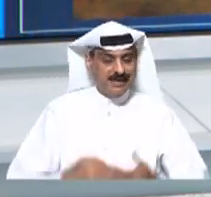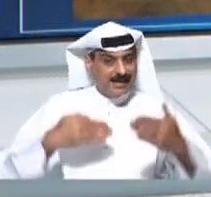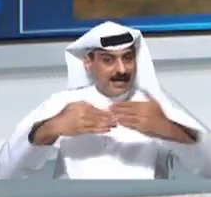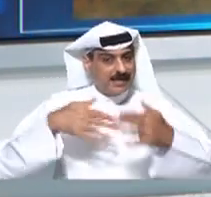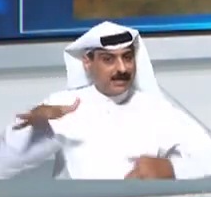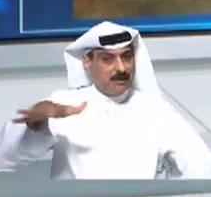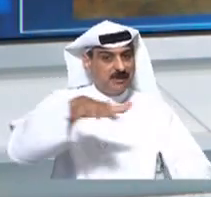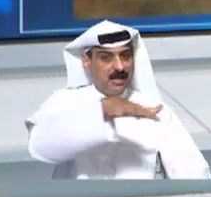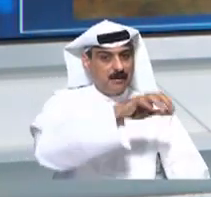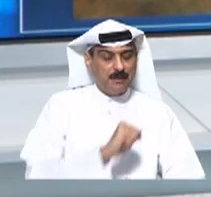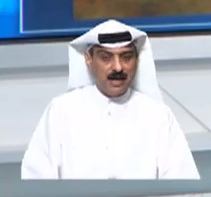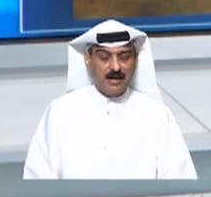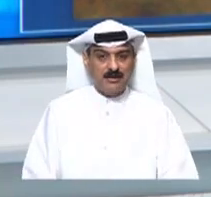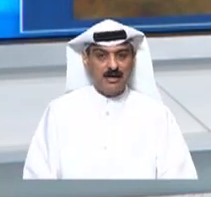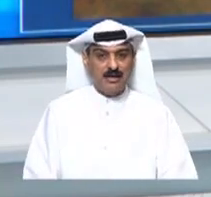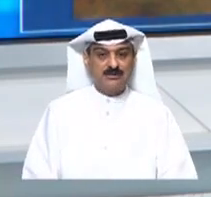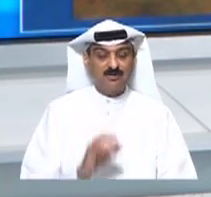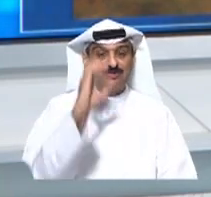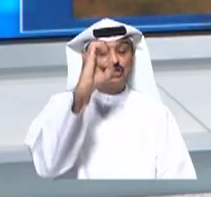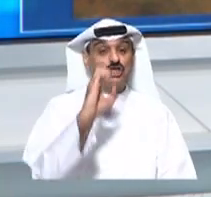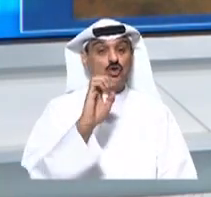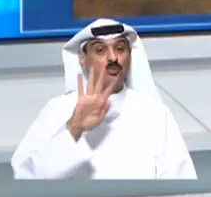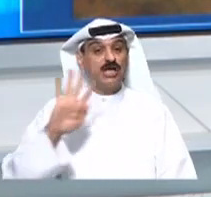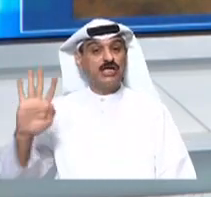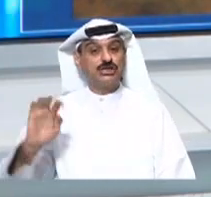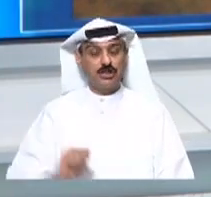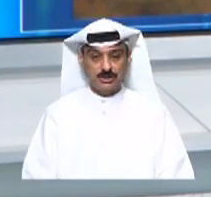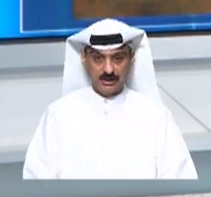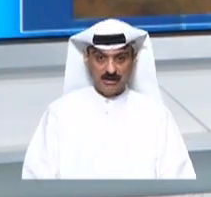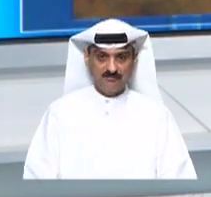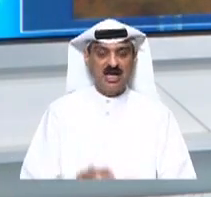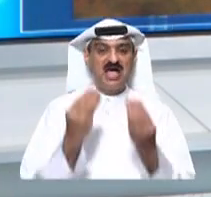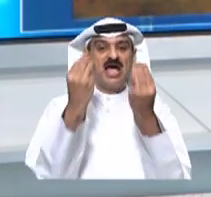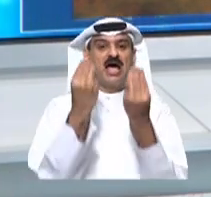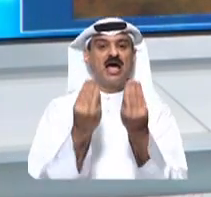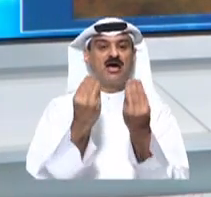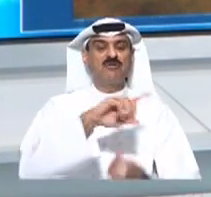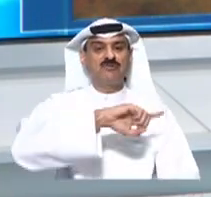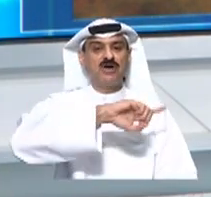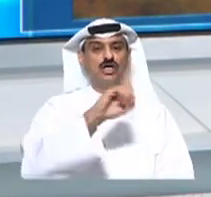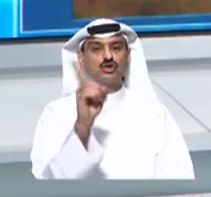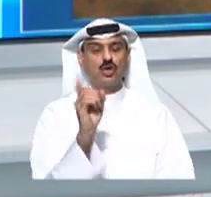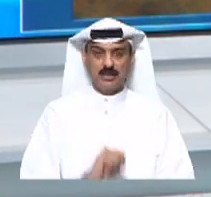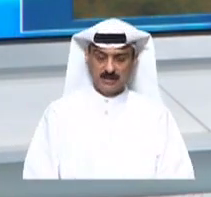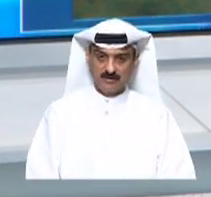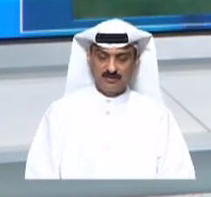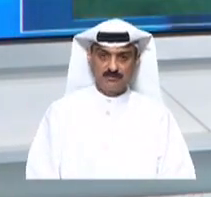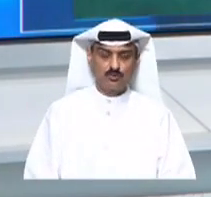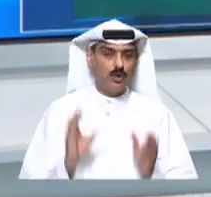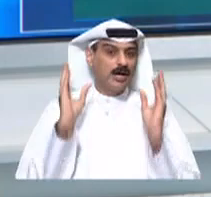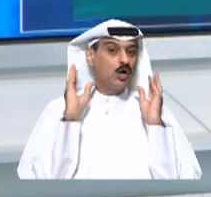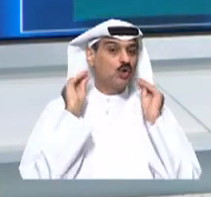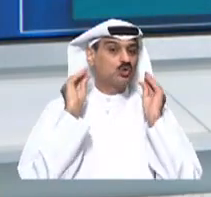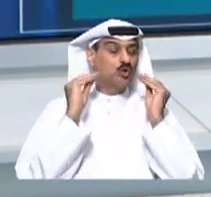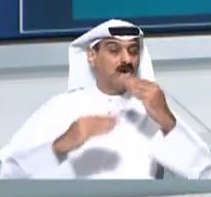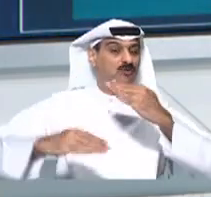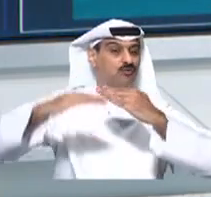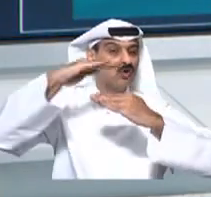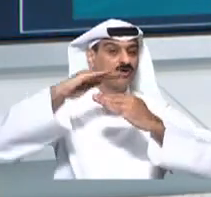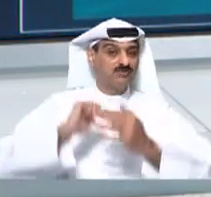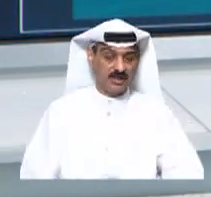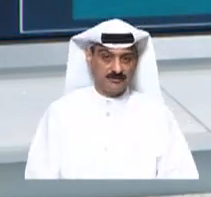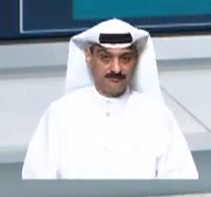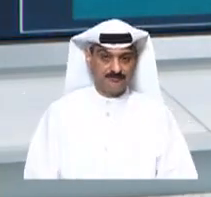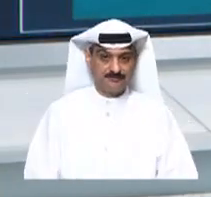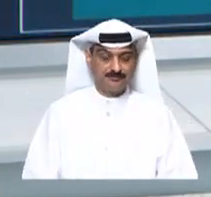الساحل والساحلية، رياح جنوبية شرقية إلى متقلبة الاتجاه خفيفة السرعة، وكذلك الأجواء رطبة. الأجواء البحرية